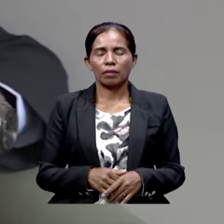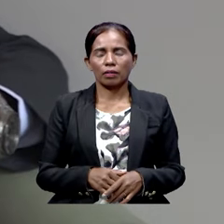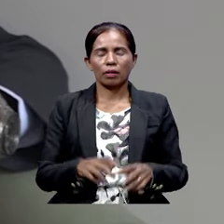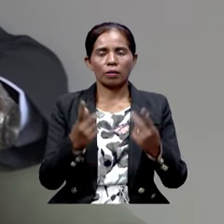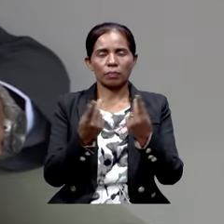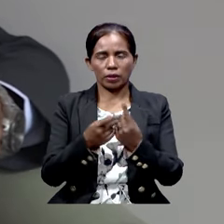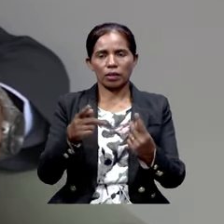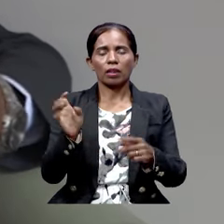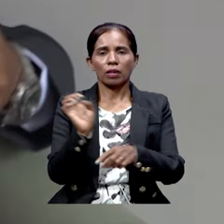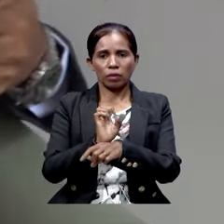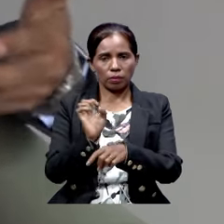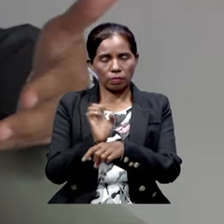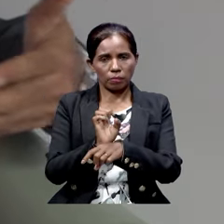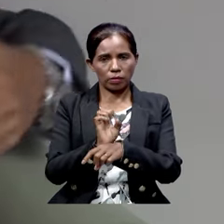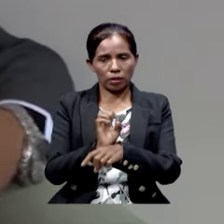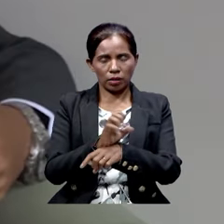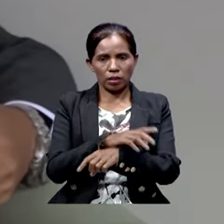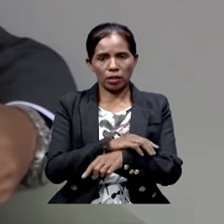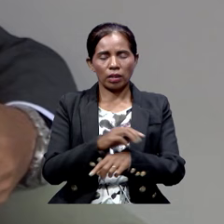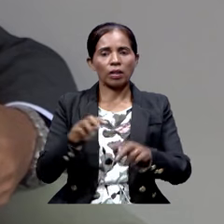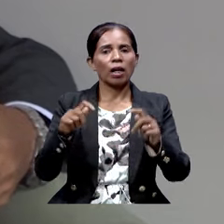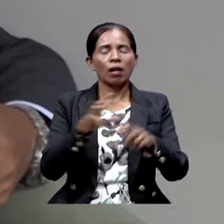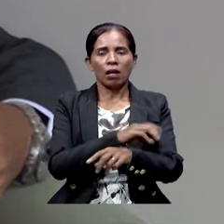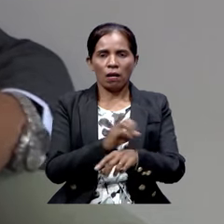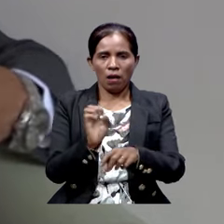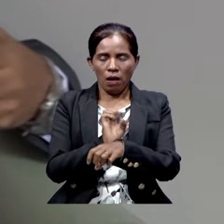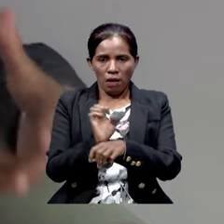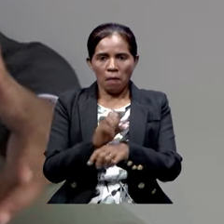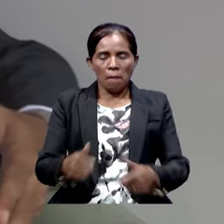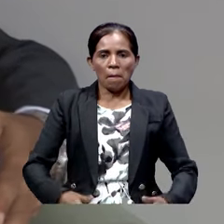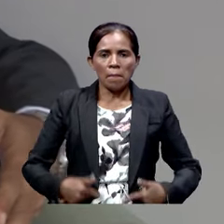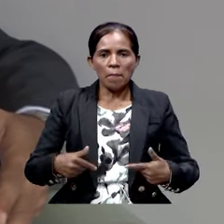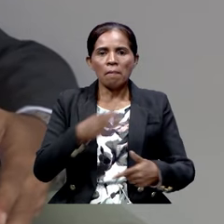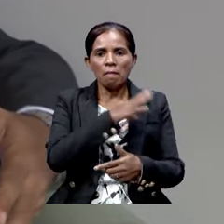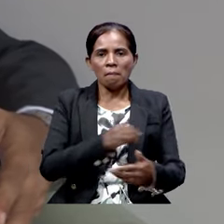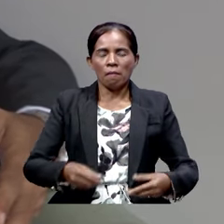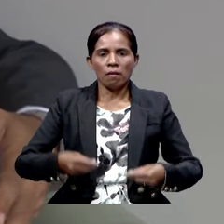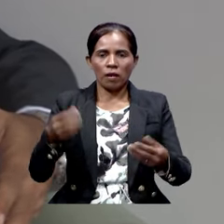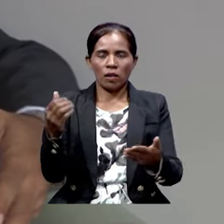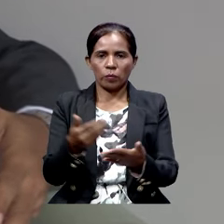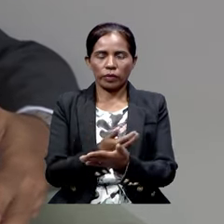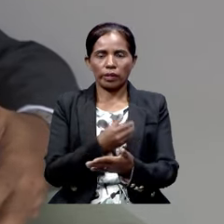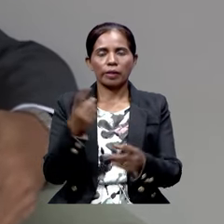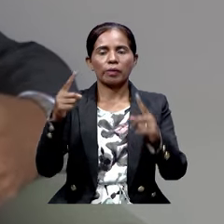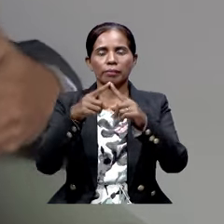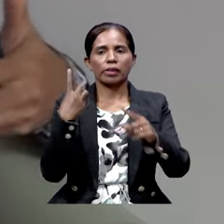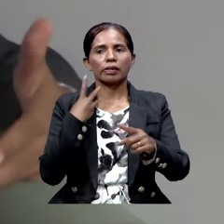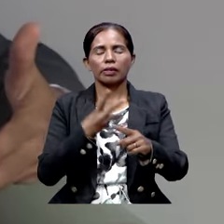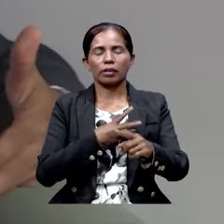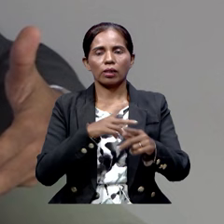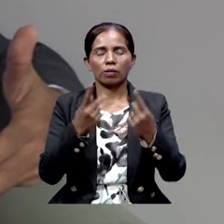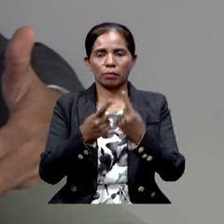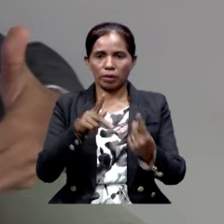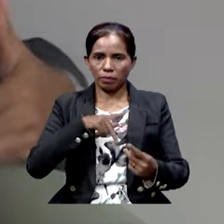sektor ekonomia moris entau. Ita tengi fo oportunidade lubu kira ba ita dinia setor privado